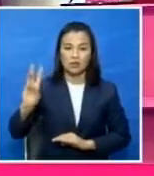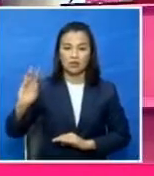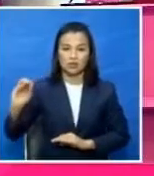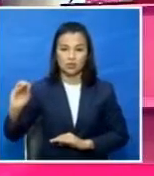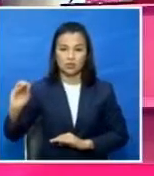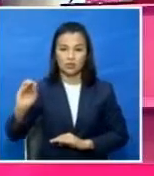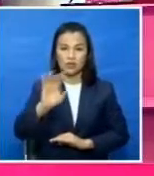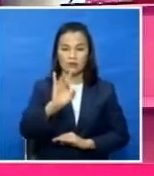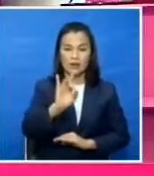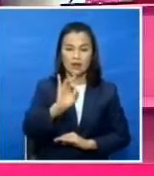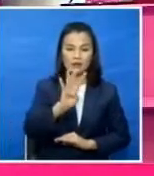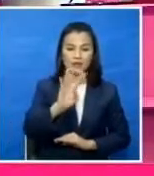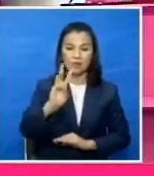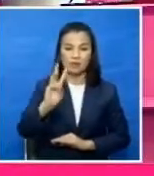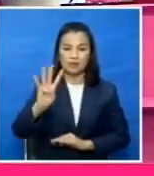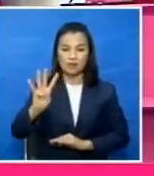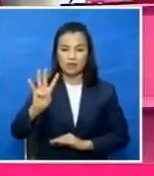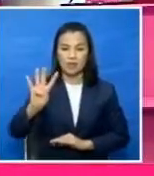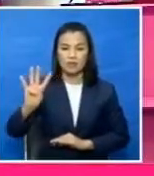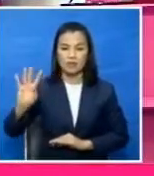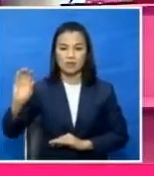8464460